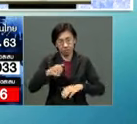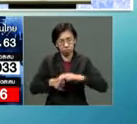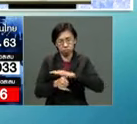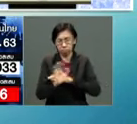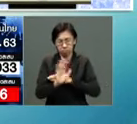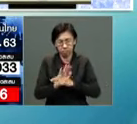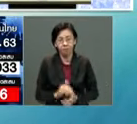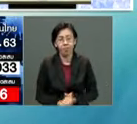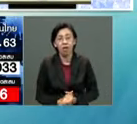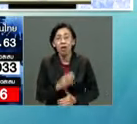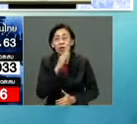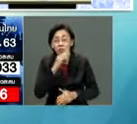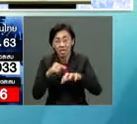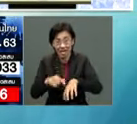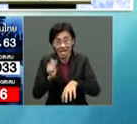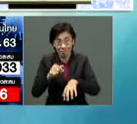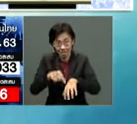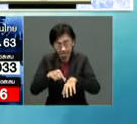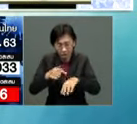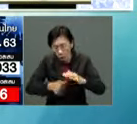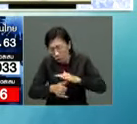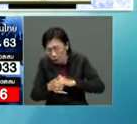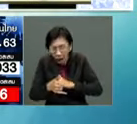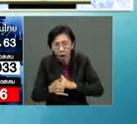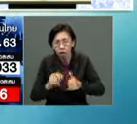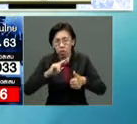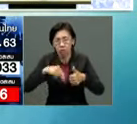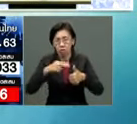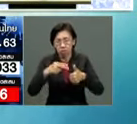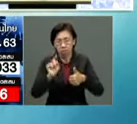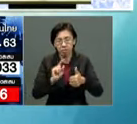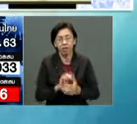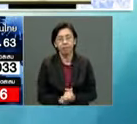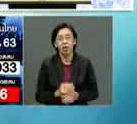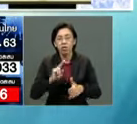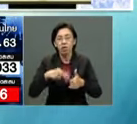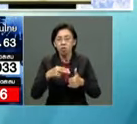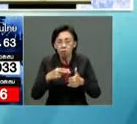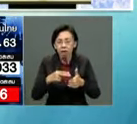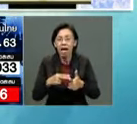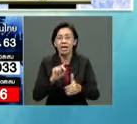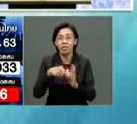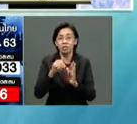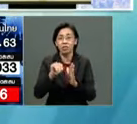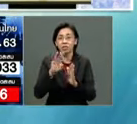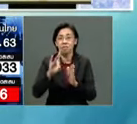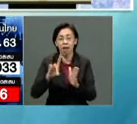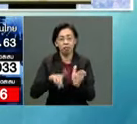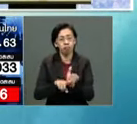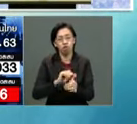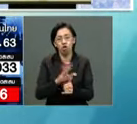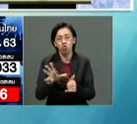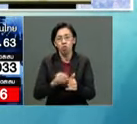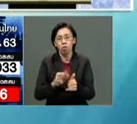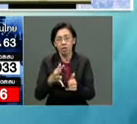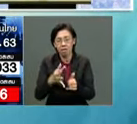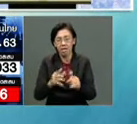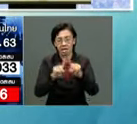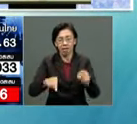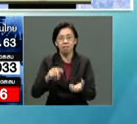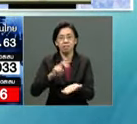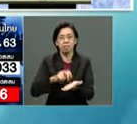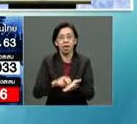องการออกจากเมืองต้องมีผลการตรวจอายุไม่เกิน48ชั่วโมงว่าไม่ติดโรคเท่านั้นนะครับซึ่งอันนี้ก็เป็นสิ่งที่เ